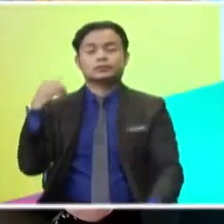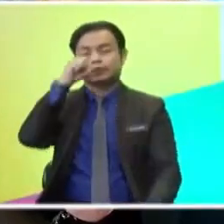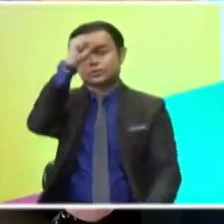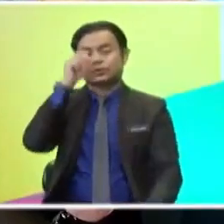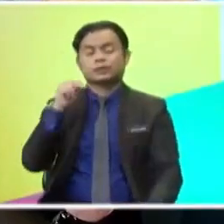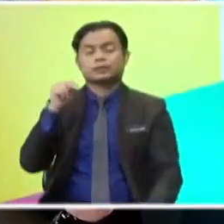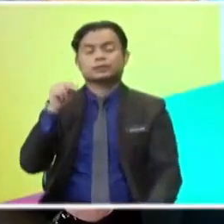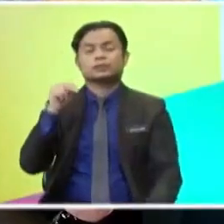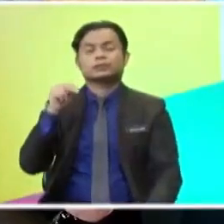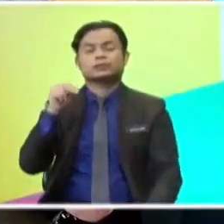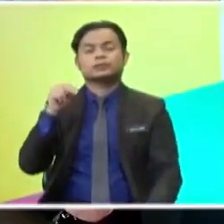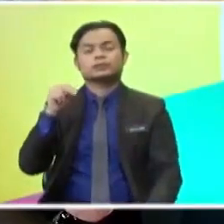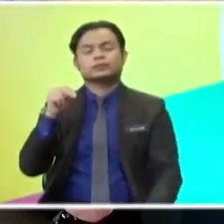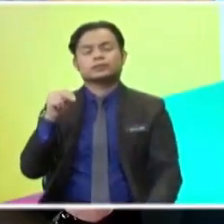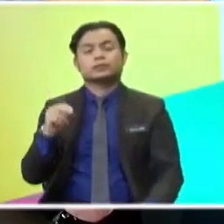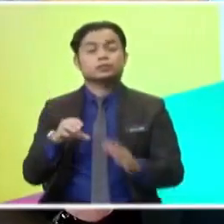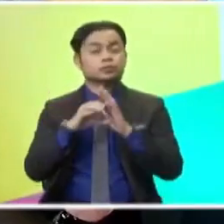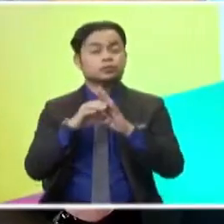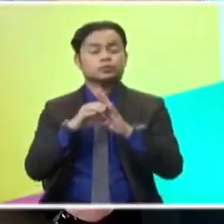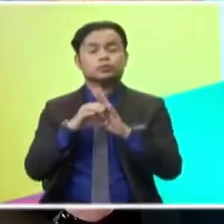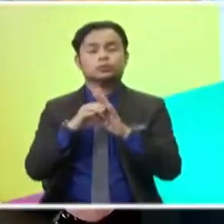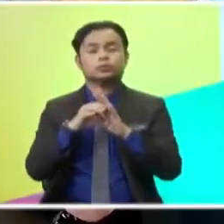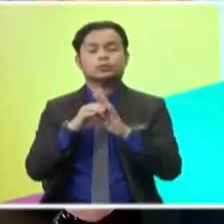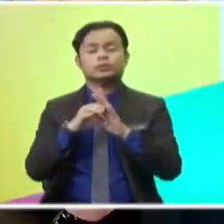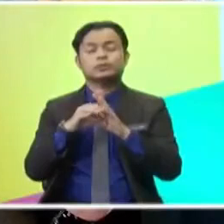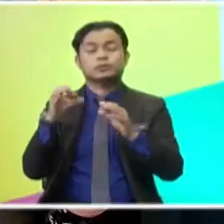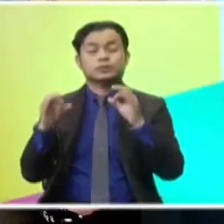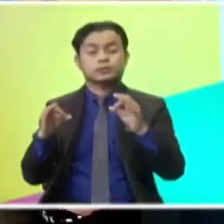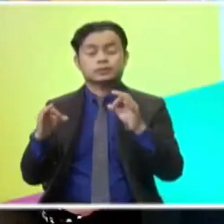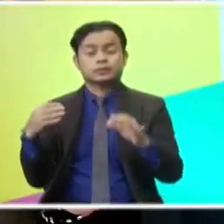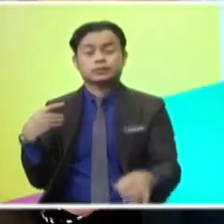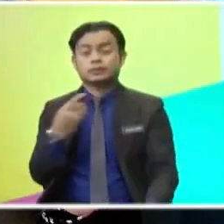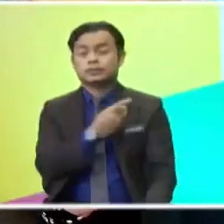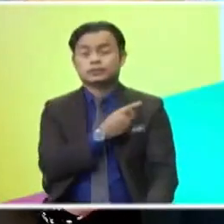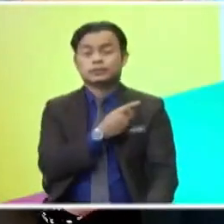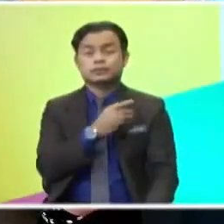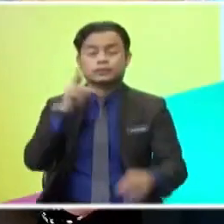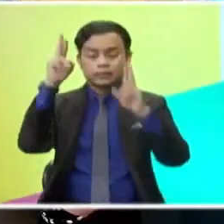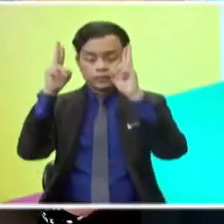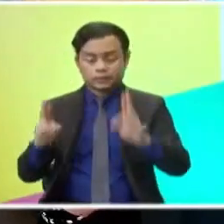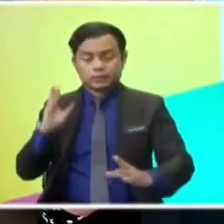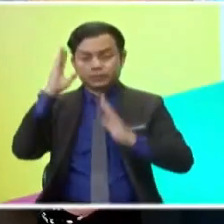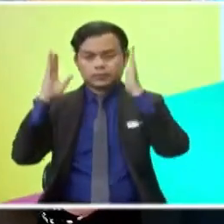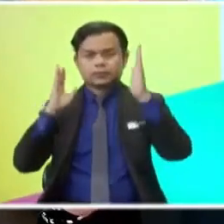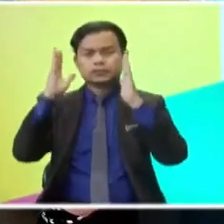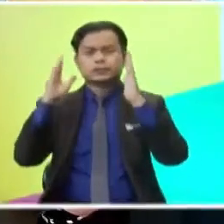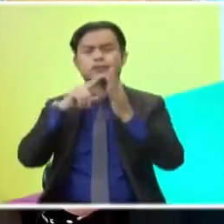cara kita menunjukkan taat setia kita kepada Sri Paduka Baginda Yang di-Pertuan Agong? Apakah antara contoh jawapan yang baik,